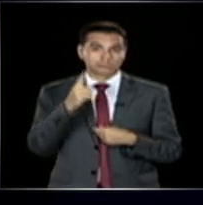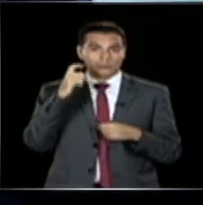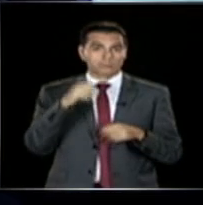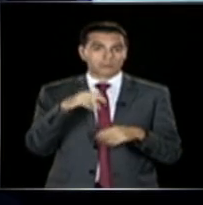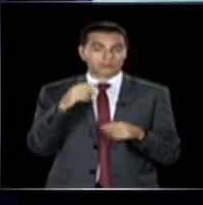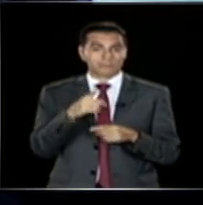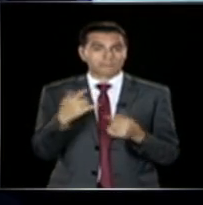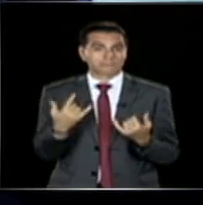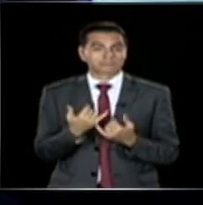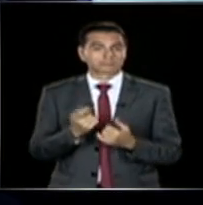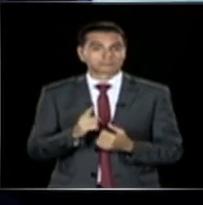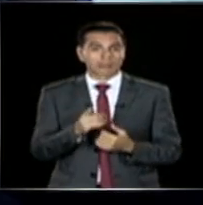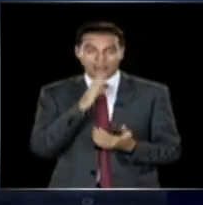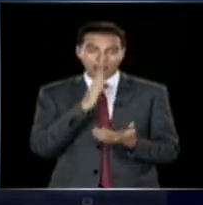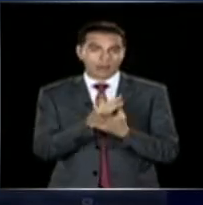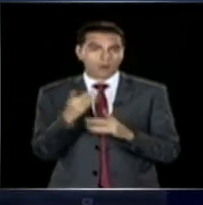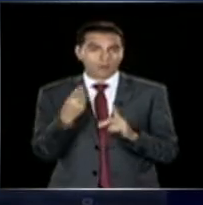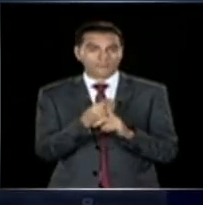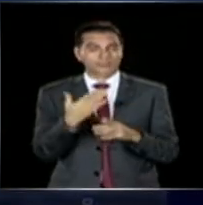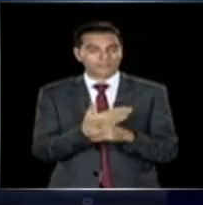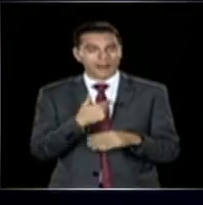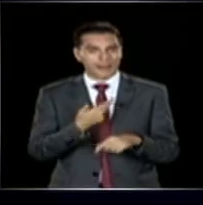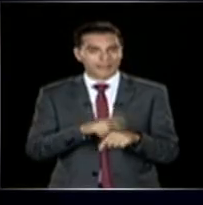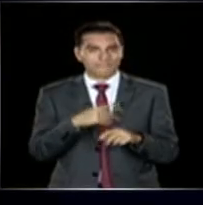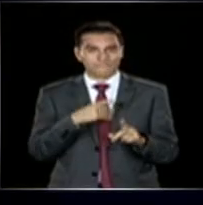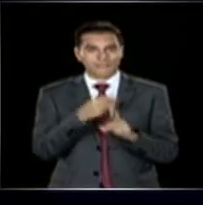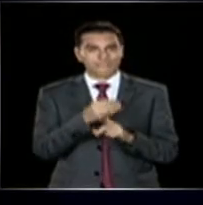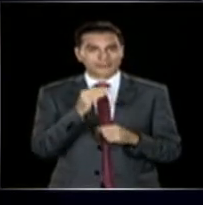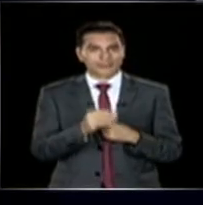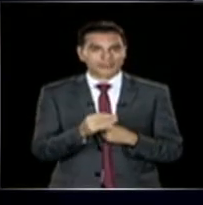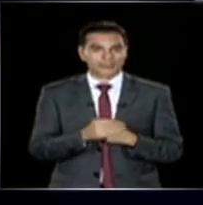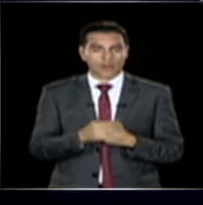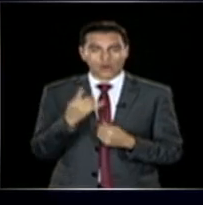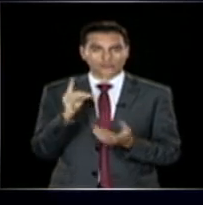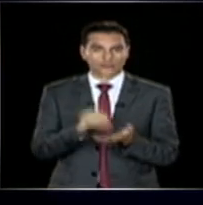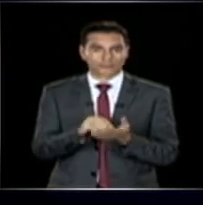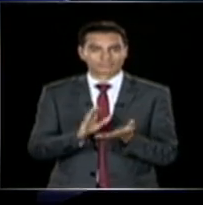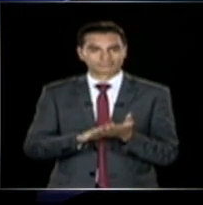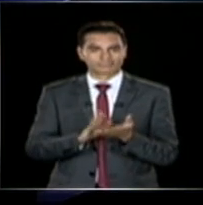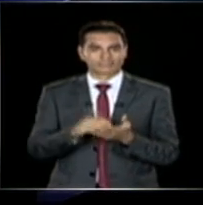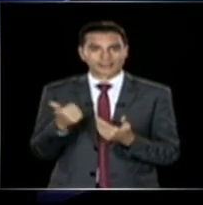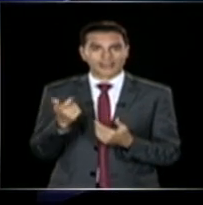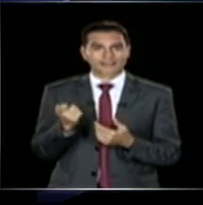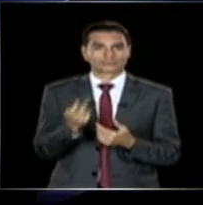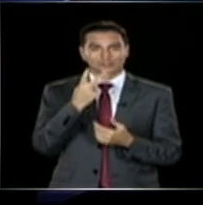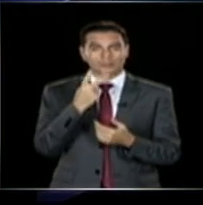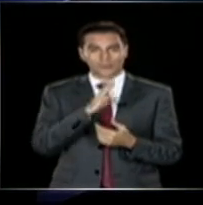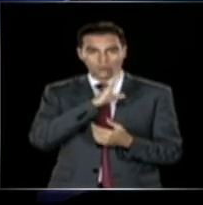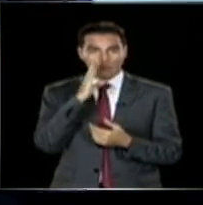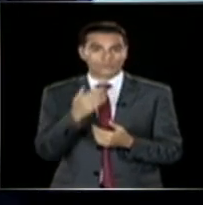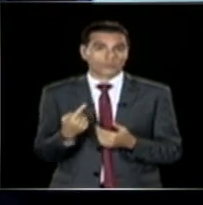مش عادية. ليك حق تحبيه، لأن أنا كمان بحبه جدا. 10 نقط. النتيجة 75